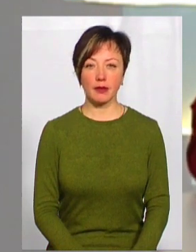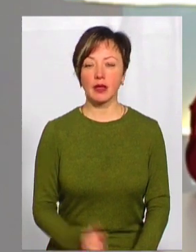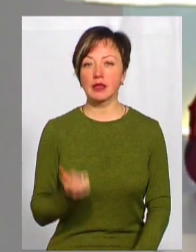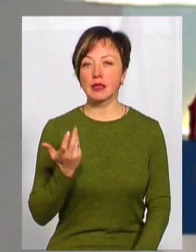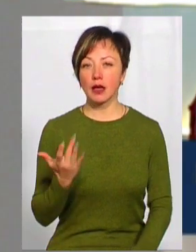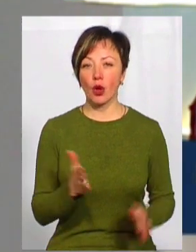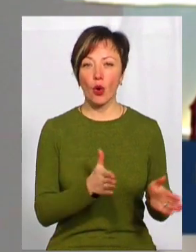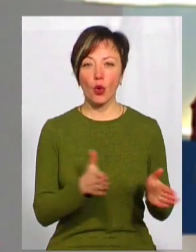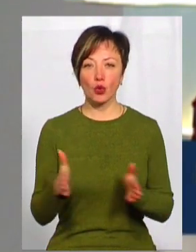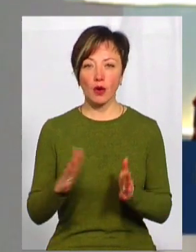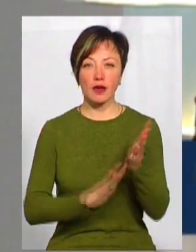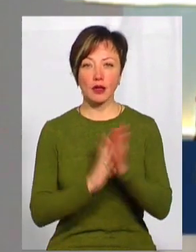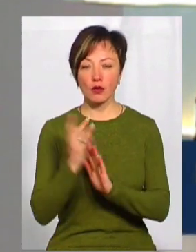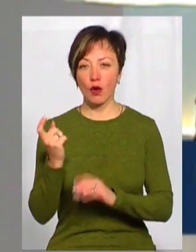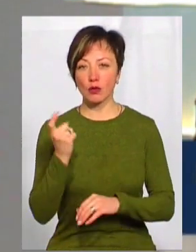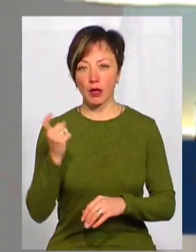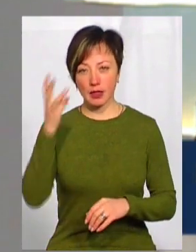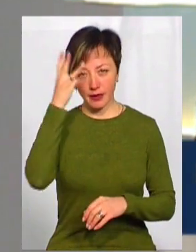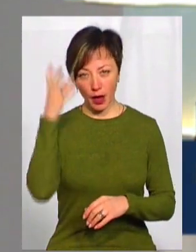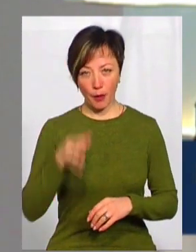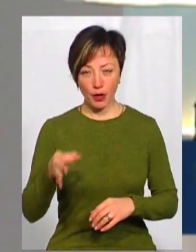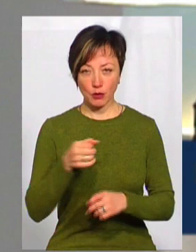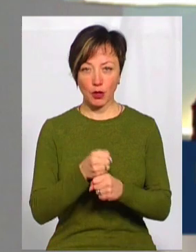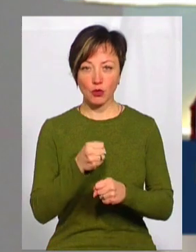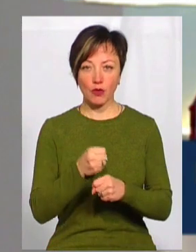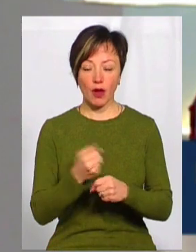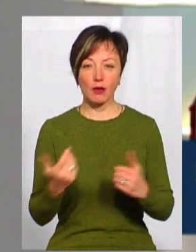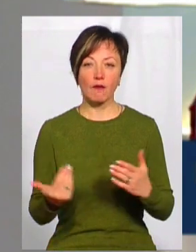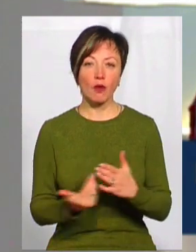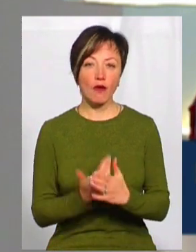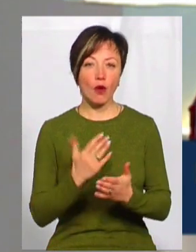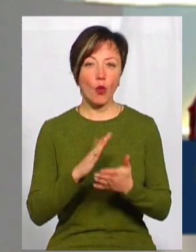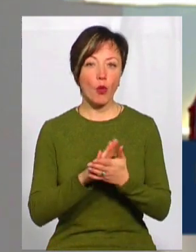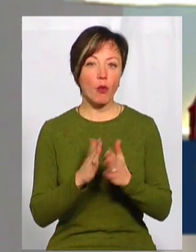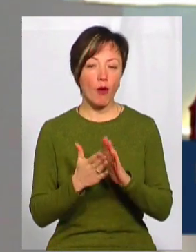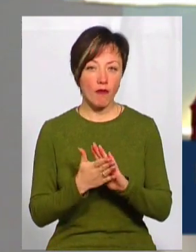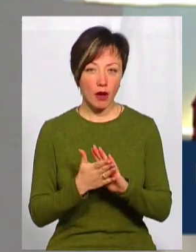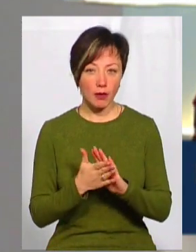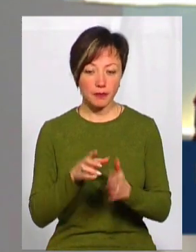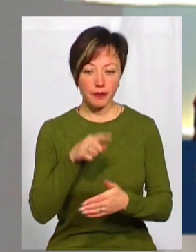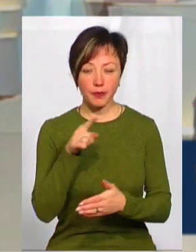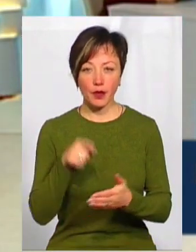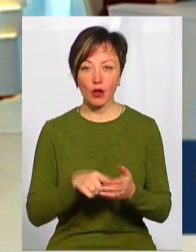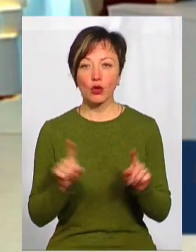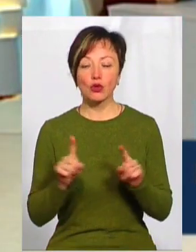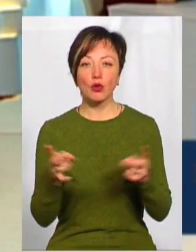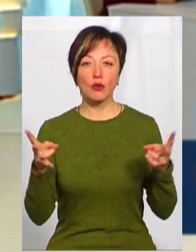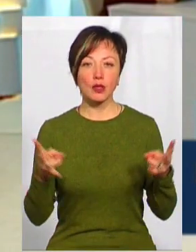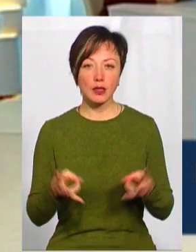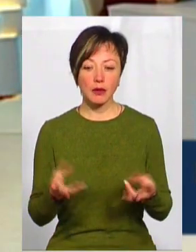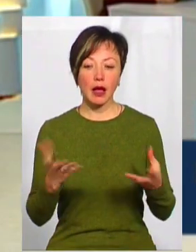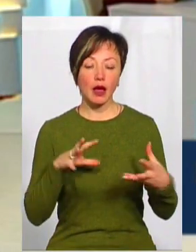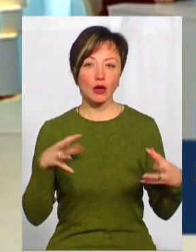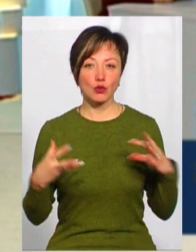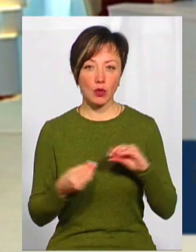Наскільки готові лісові господарства Хмельниччини працювати у нових умовах? Що для цього потрібно та